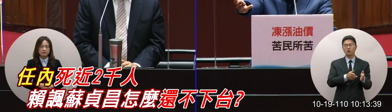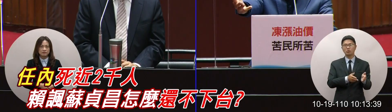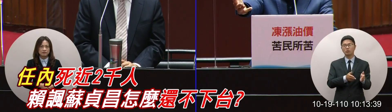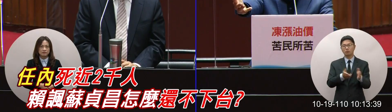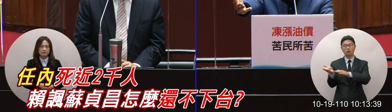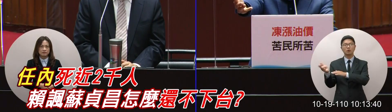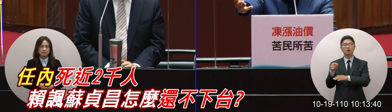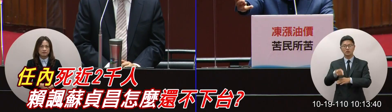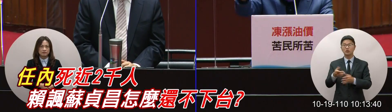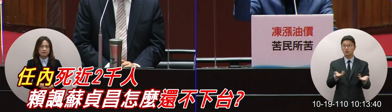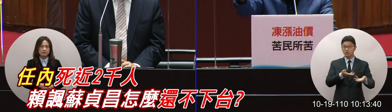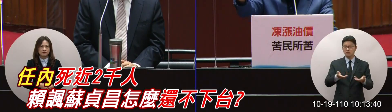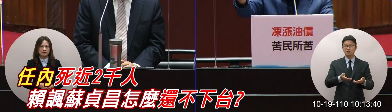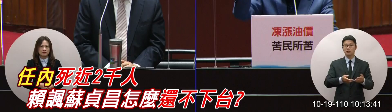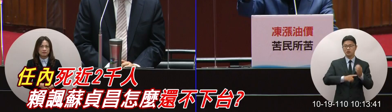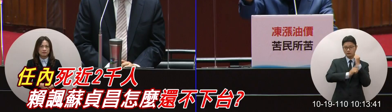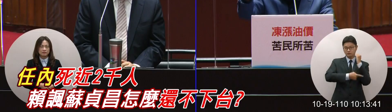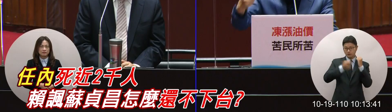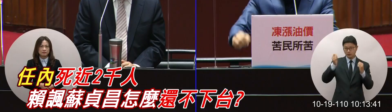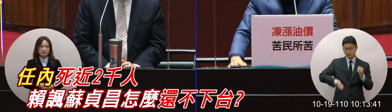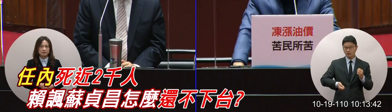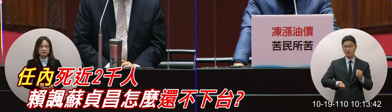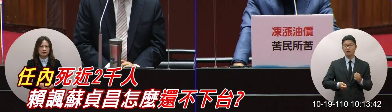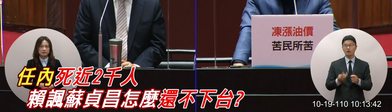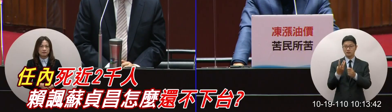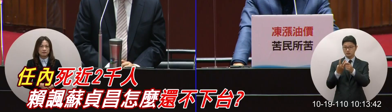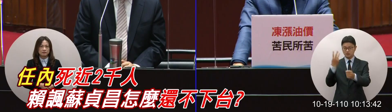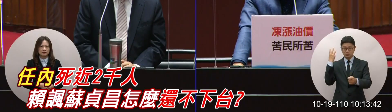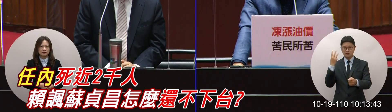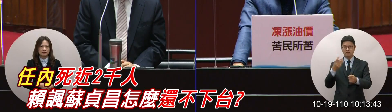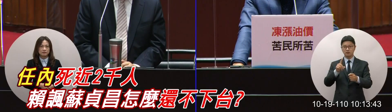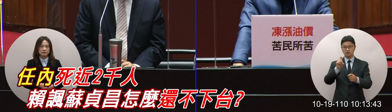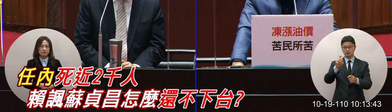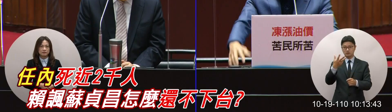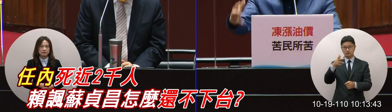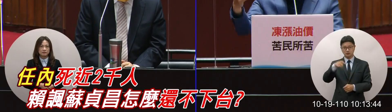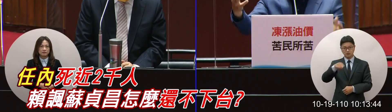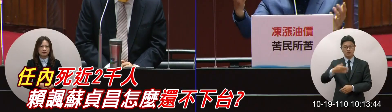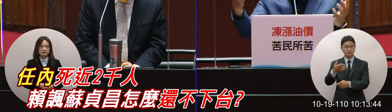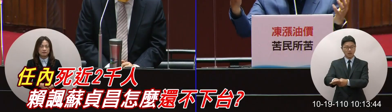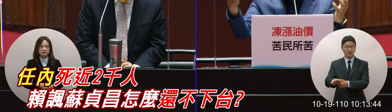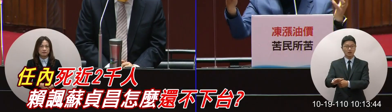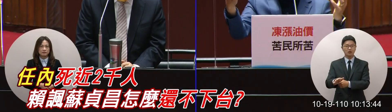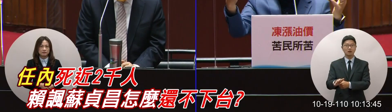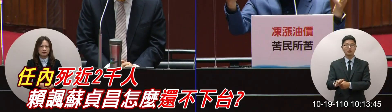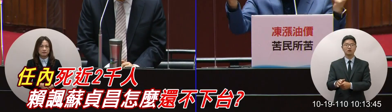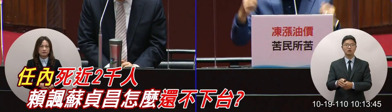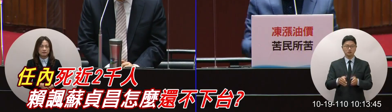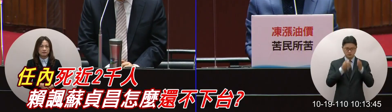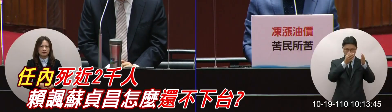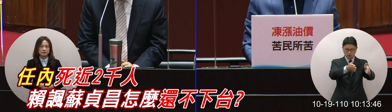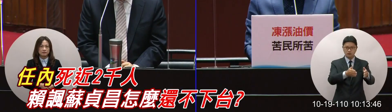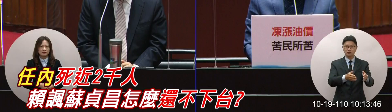来了，3年前18个人死掉，却要判司机啊，